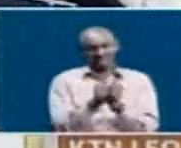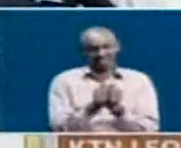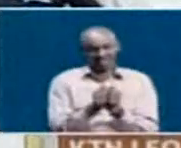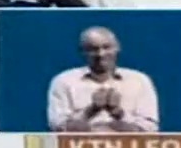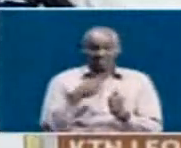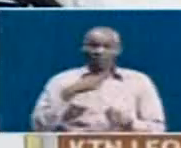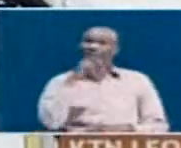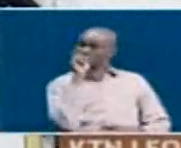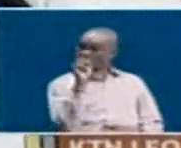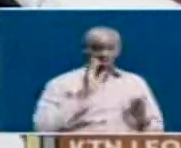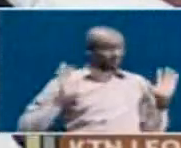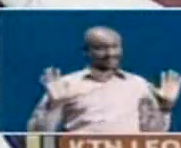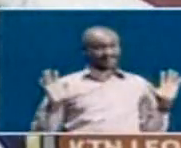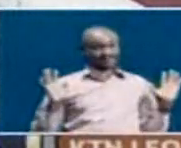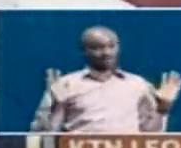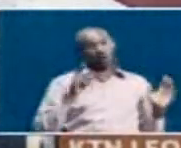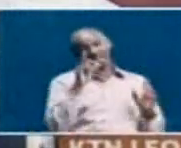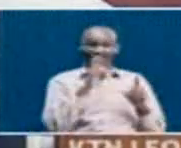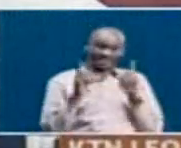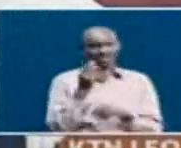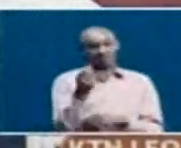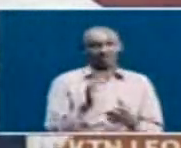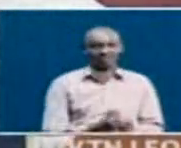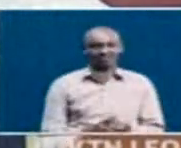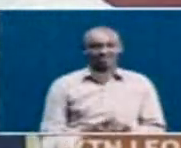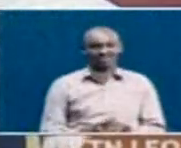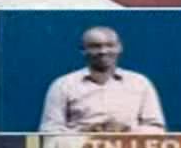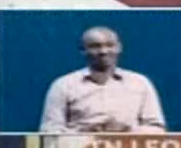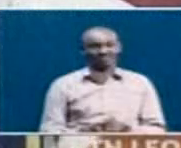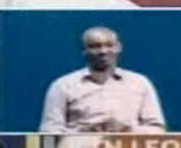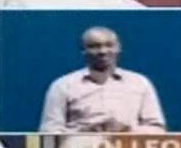yangu ninakutizama na kuburudi. Basi dance kidogo. Sawa.